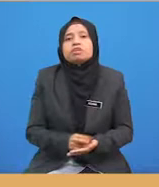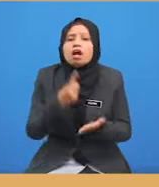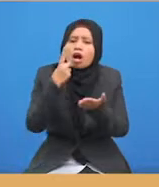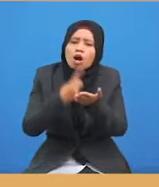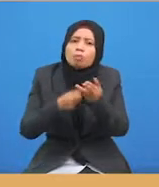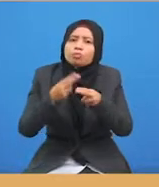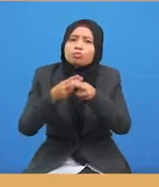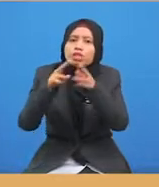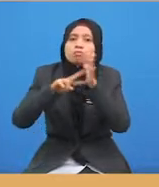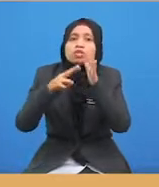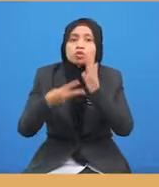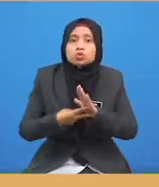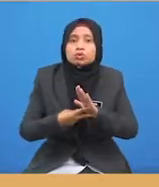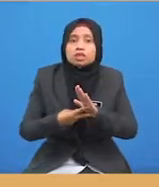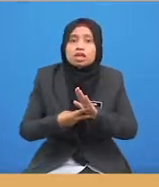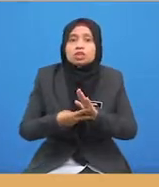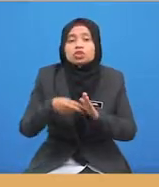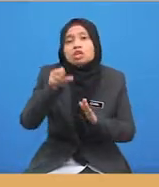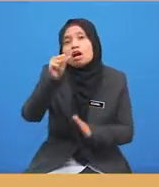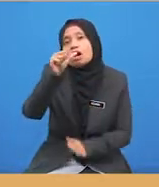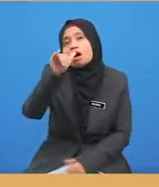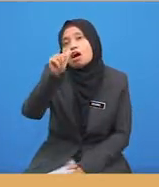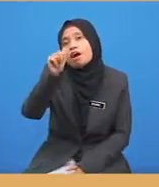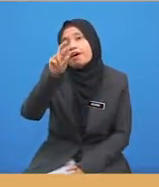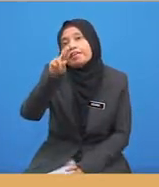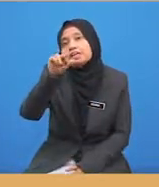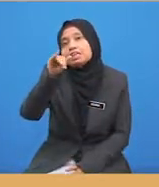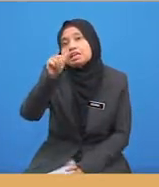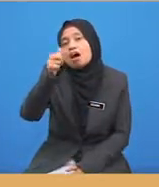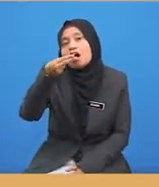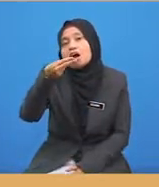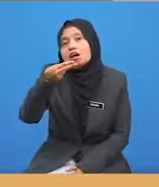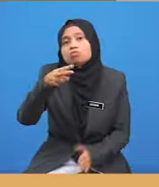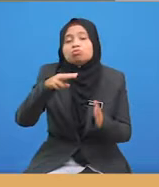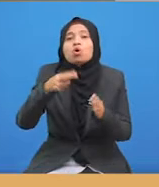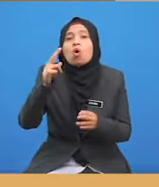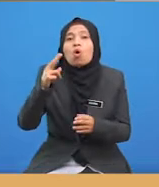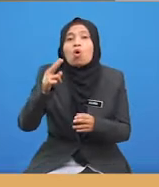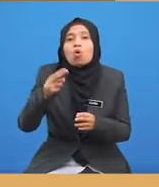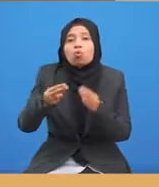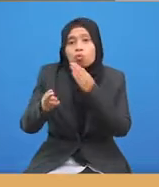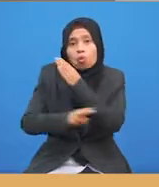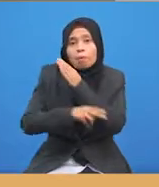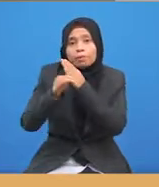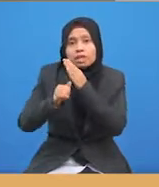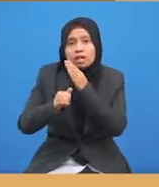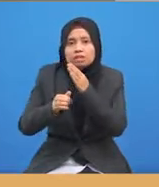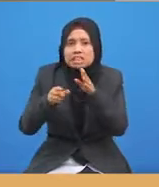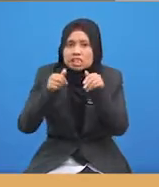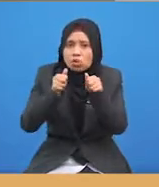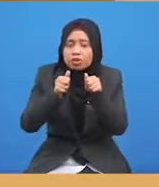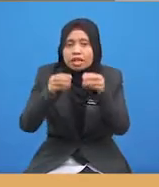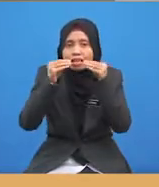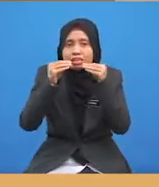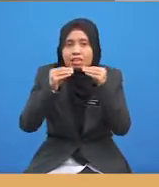Apakah pula yang dimaksudkan dengan syarak? Syarak bermaksud hukum yang bersandarkan ajaran